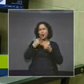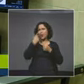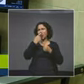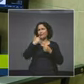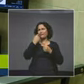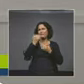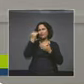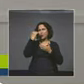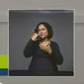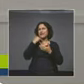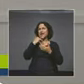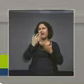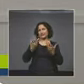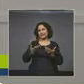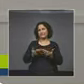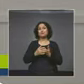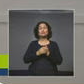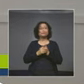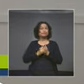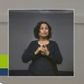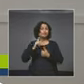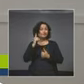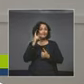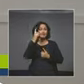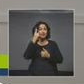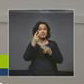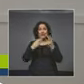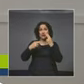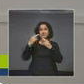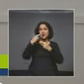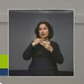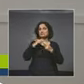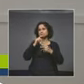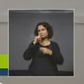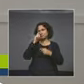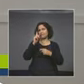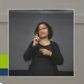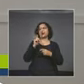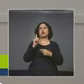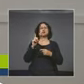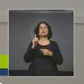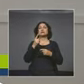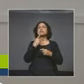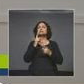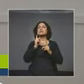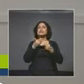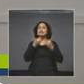че първият преглед е много важен, за да може да даде той